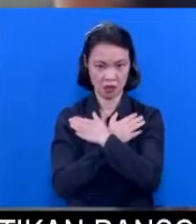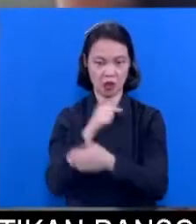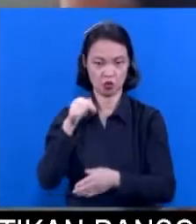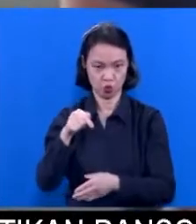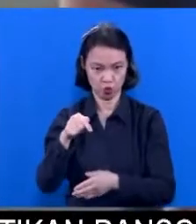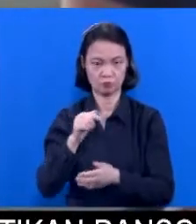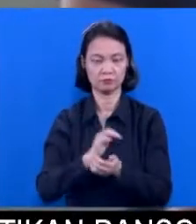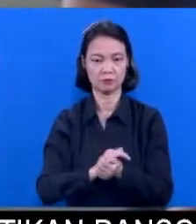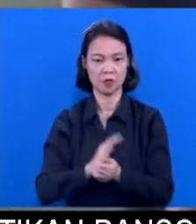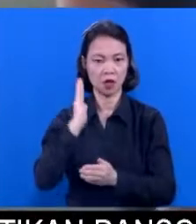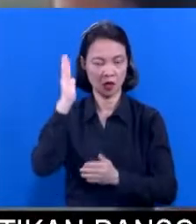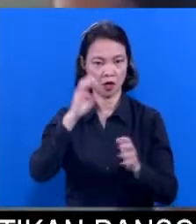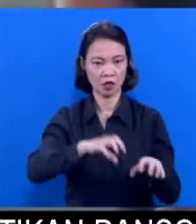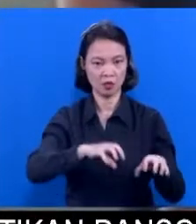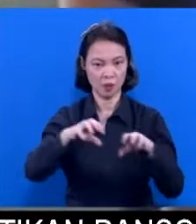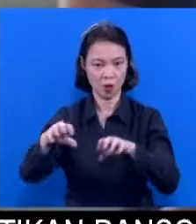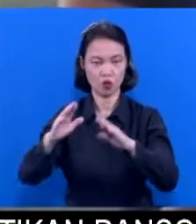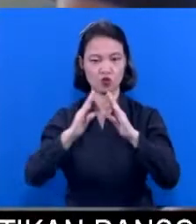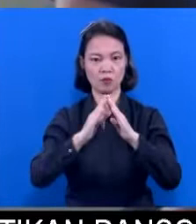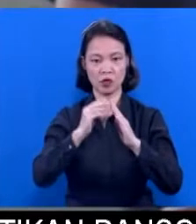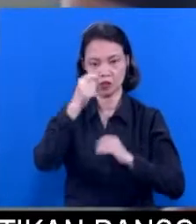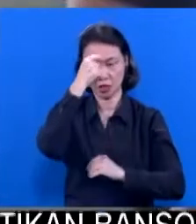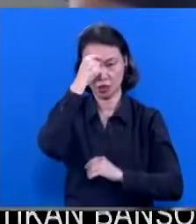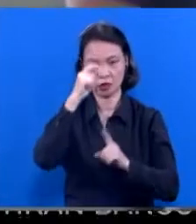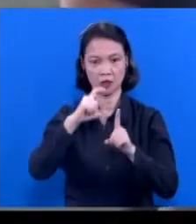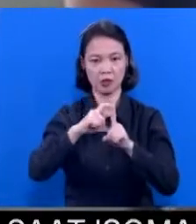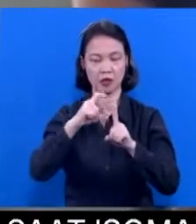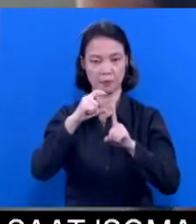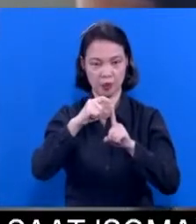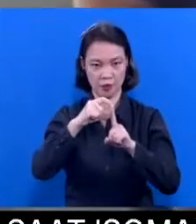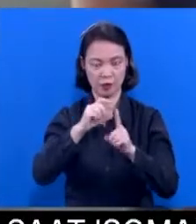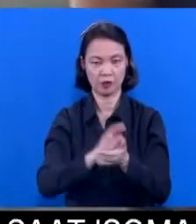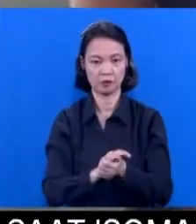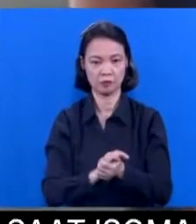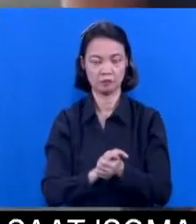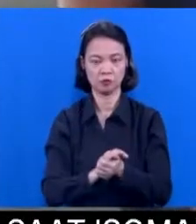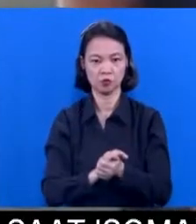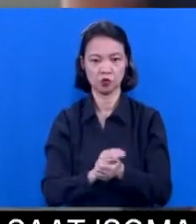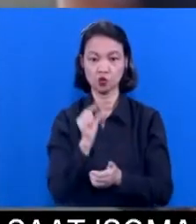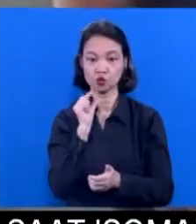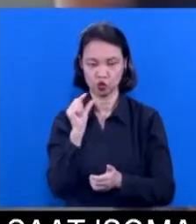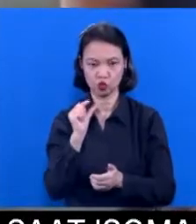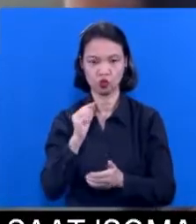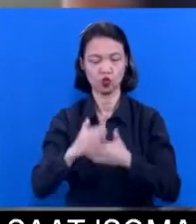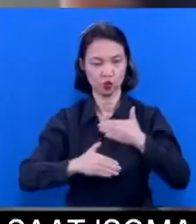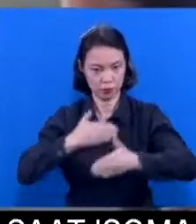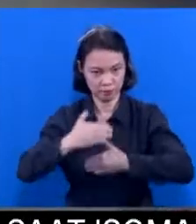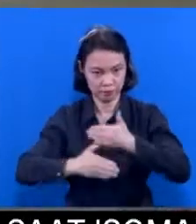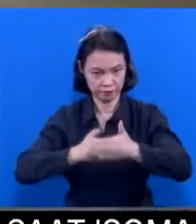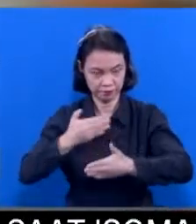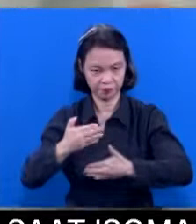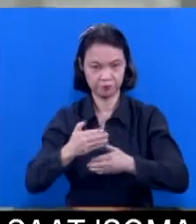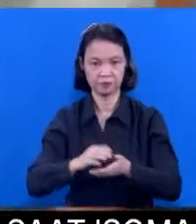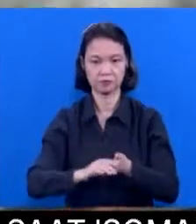akan dibawa ke Rumah Sakit BP Sikupang untuk selanjutnya di swab.